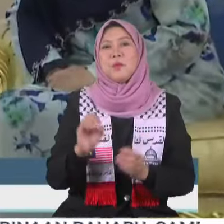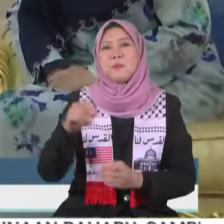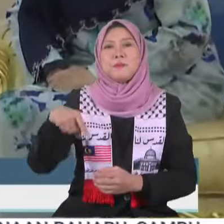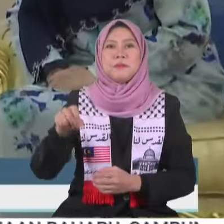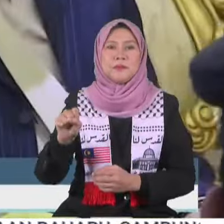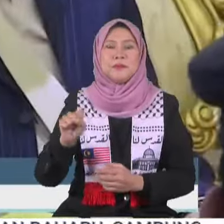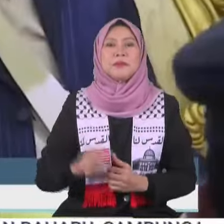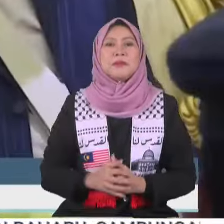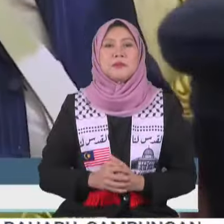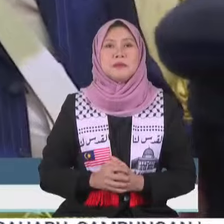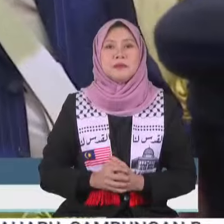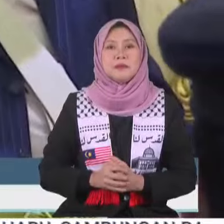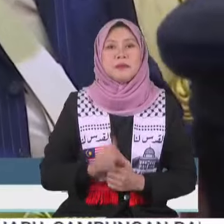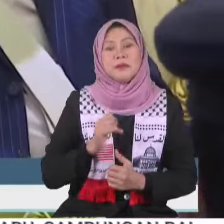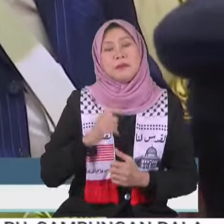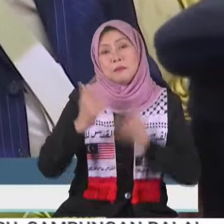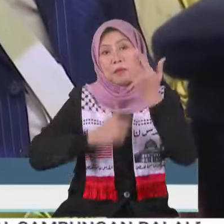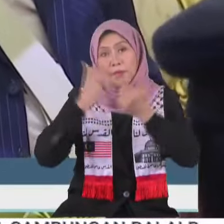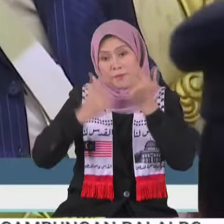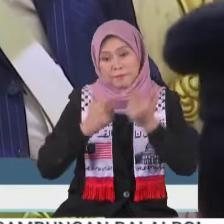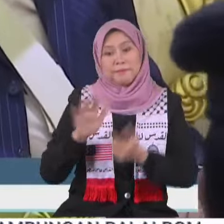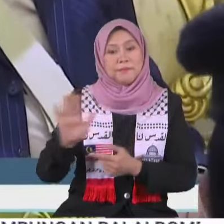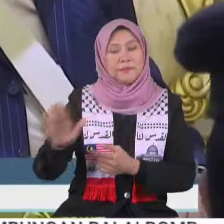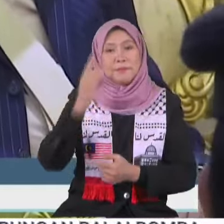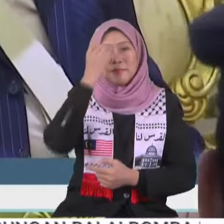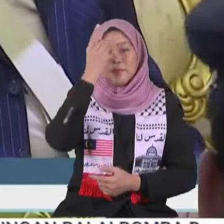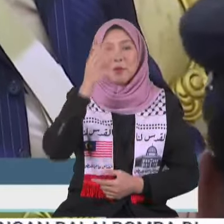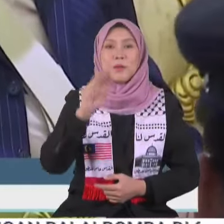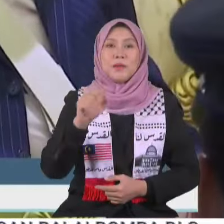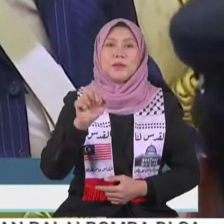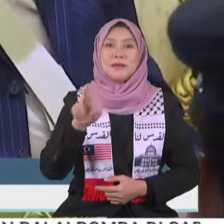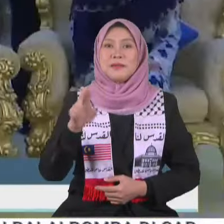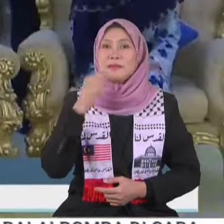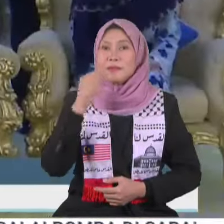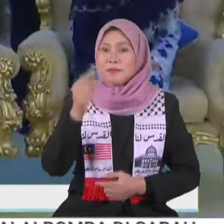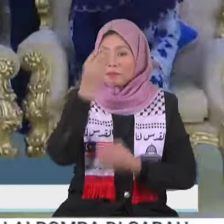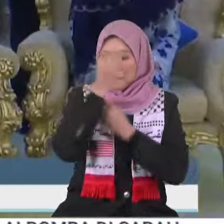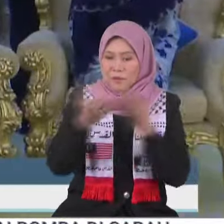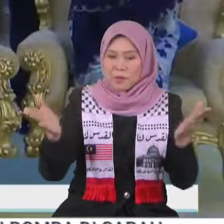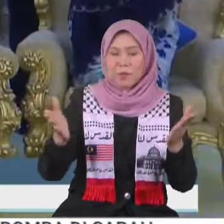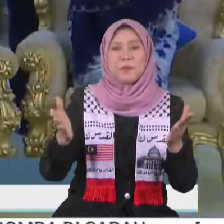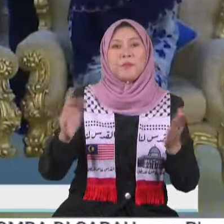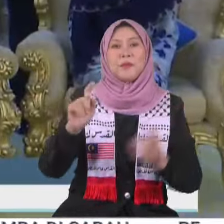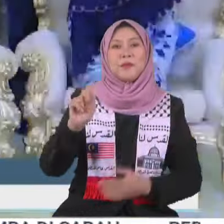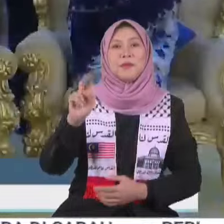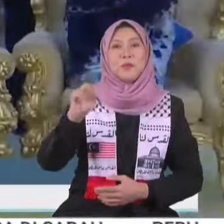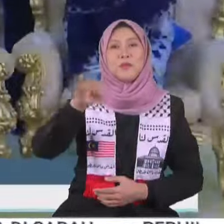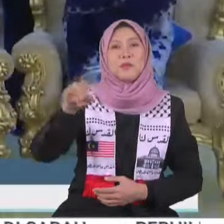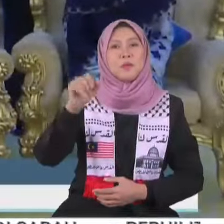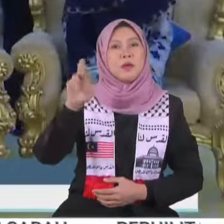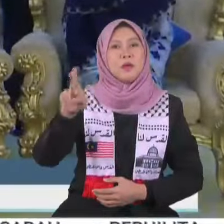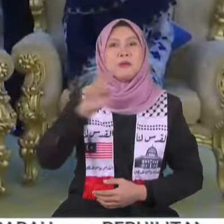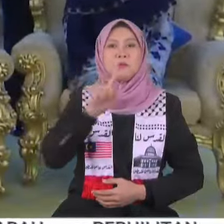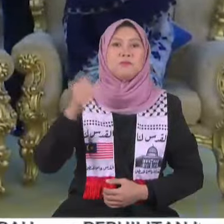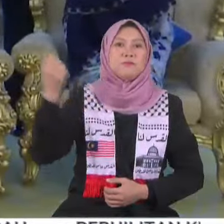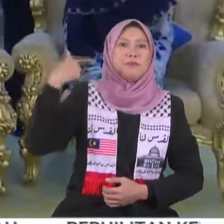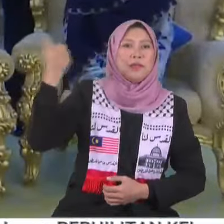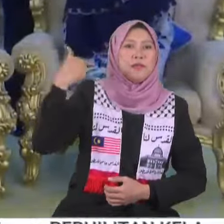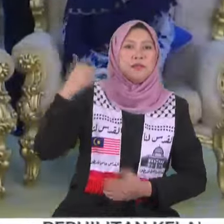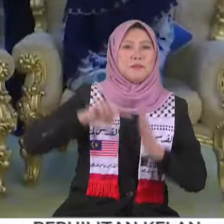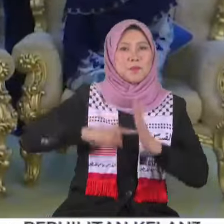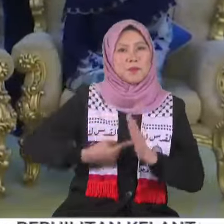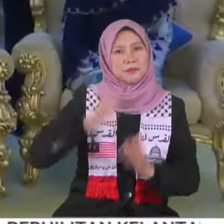pelabuhan. Mengenai kunjungan pula, Datuk Muhammad Nasir berkata ia bagi memaklumkan Tun Johar mengenai persaraan wajib beliau